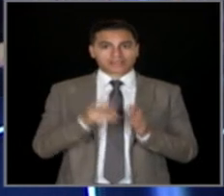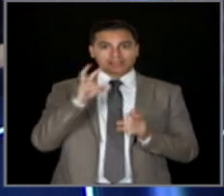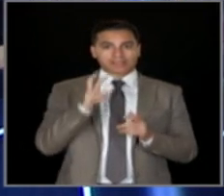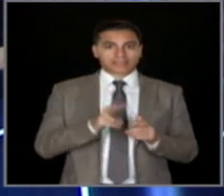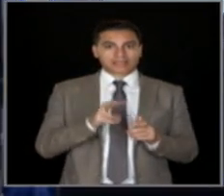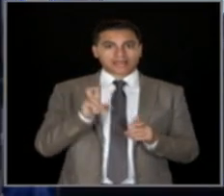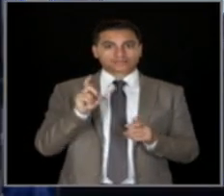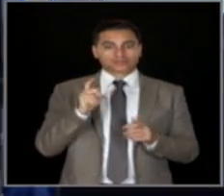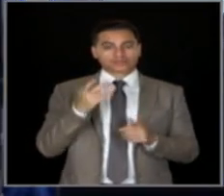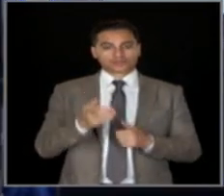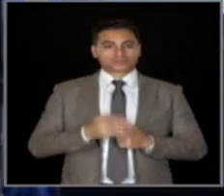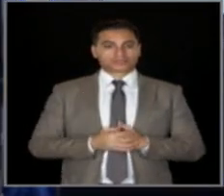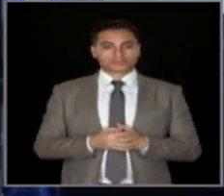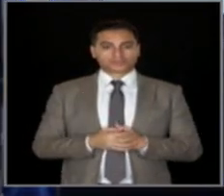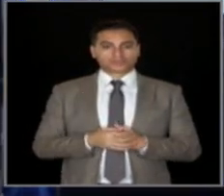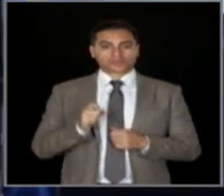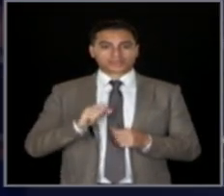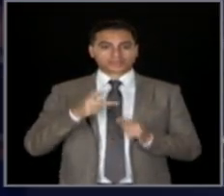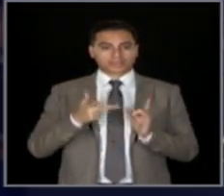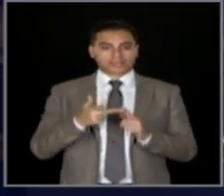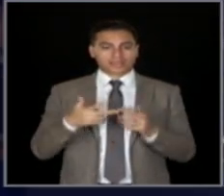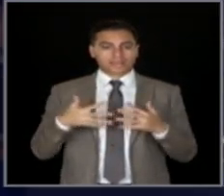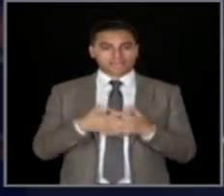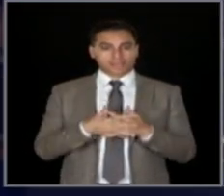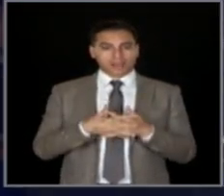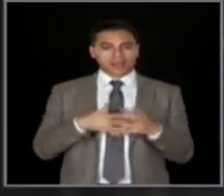25. ودلوقتي مع الفقرة الثالثة، فقرة الفنون.